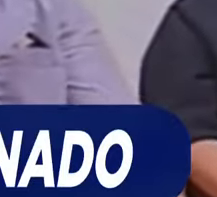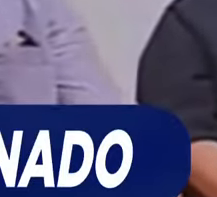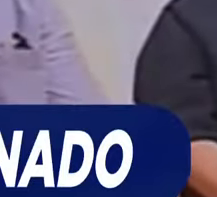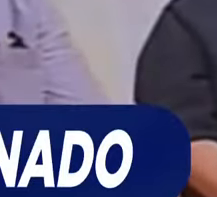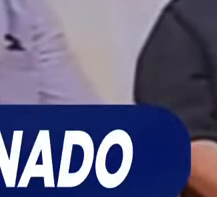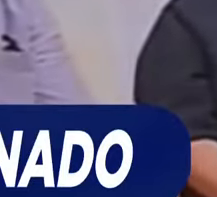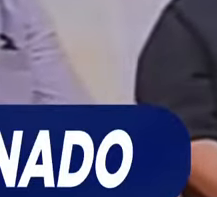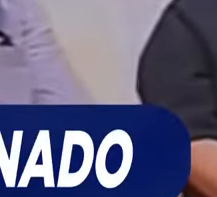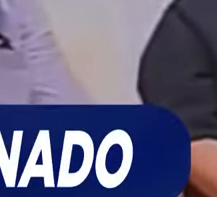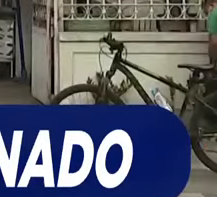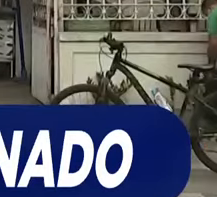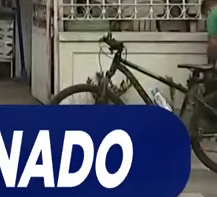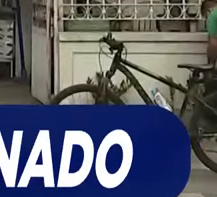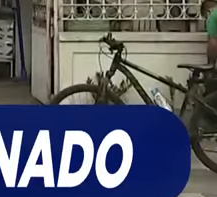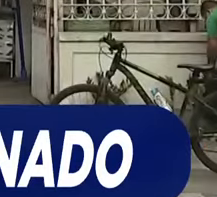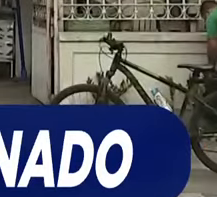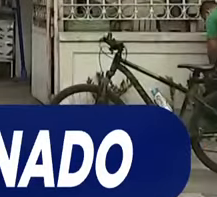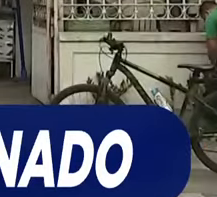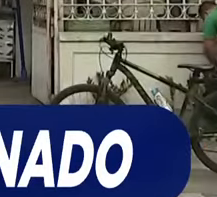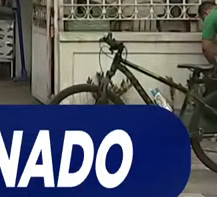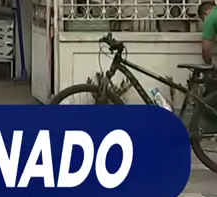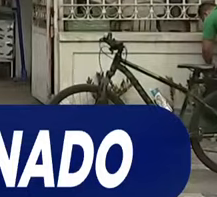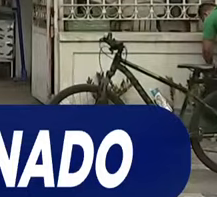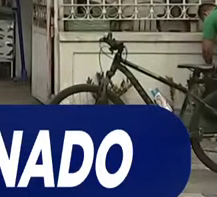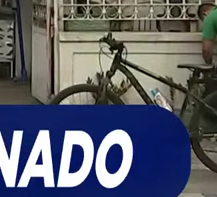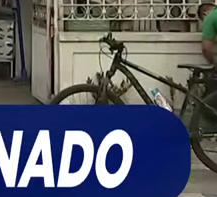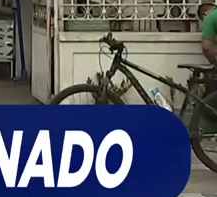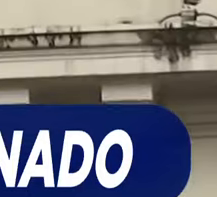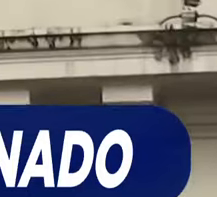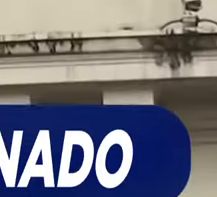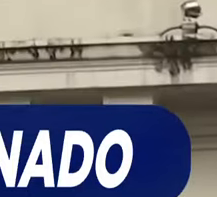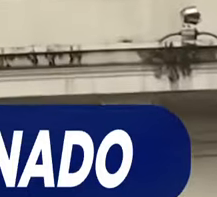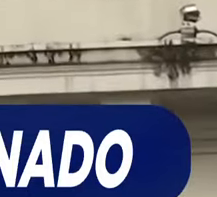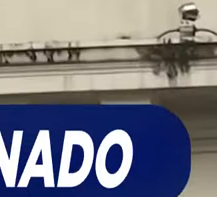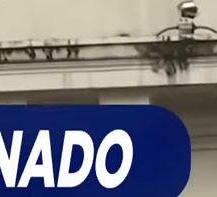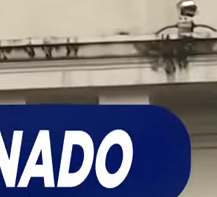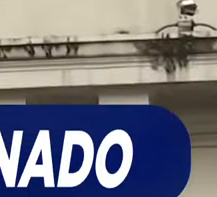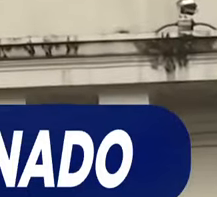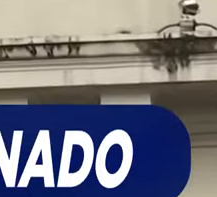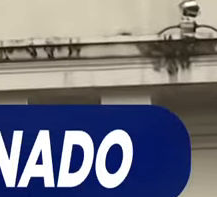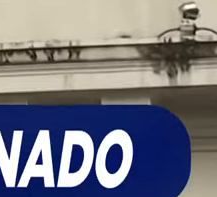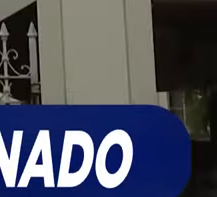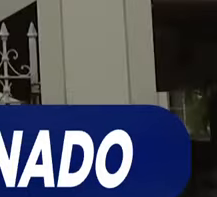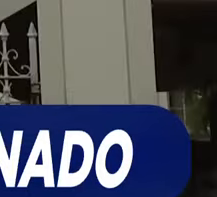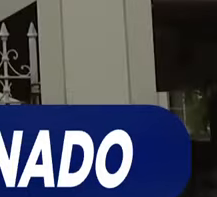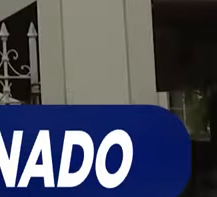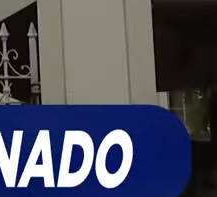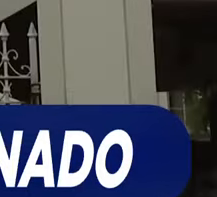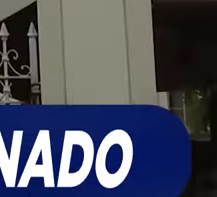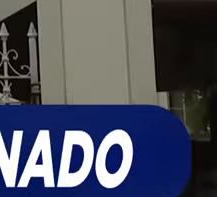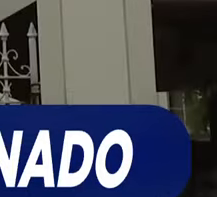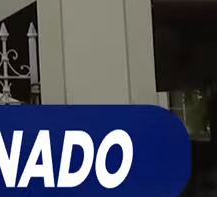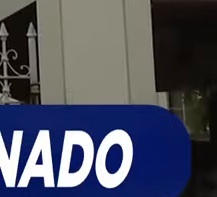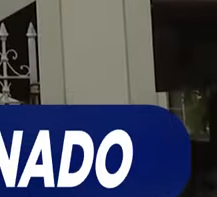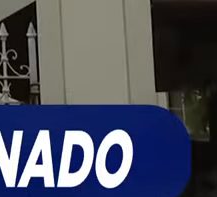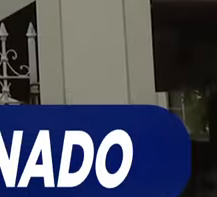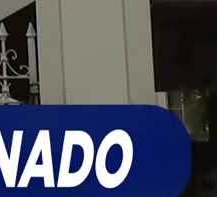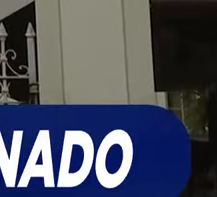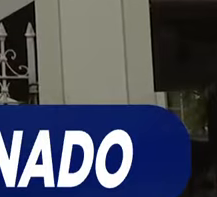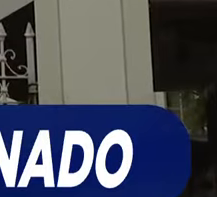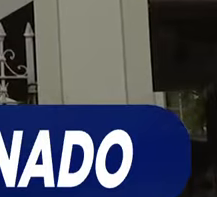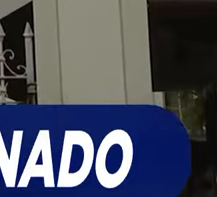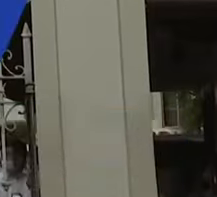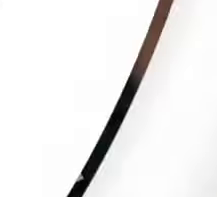Kibuloy, tuloy pa rin. Korte Suprema, inatasan ng Senado na magkomento sa petisyon ni Kibuloy.